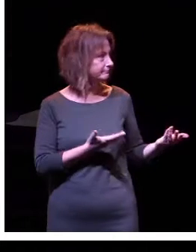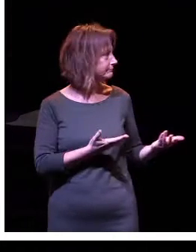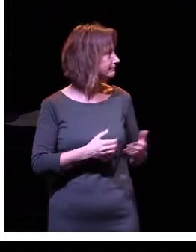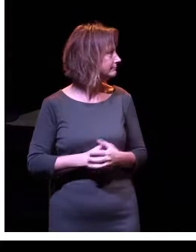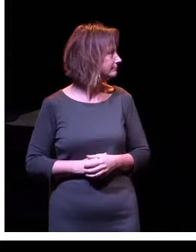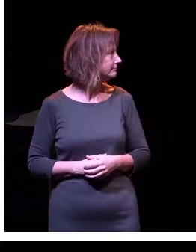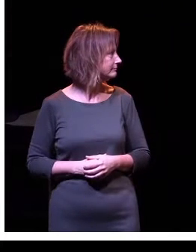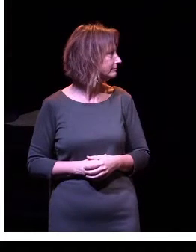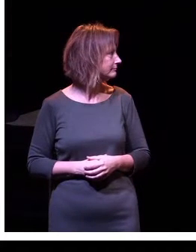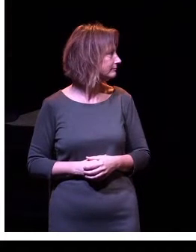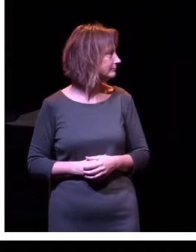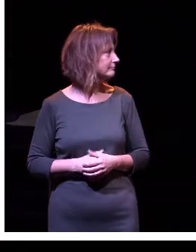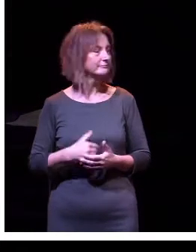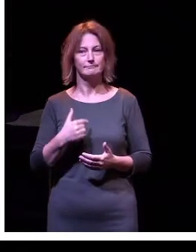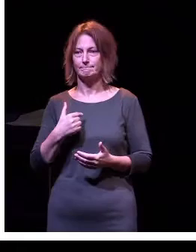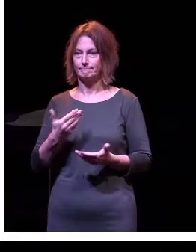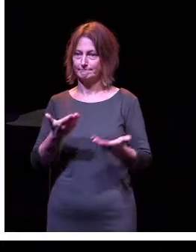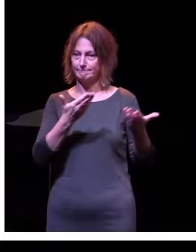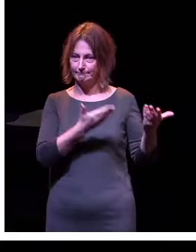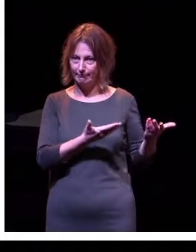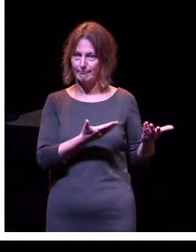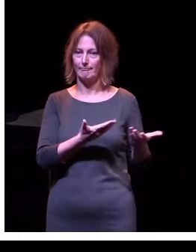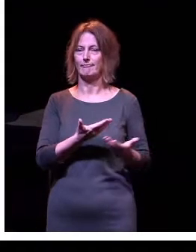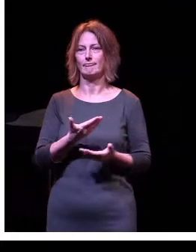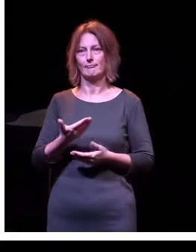Härmed överlämnar jag ordet till herr ordförande.